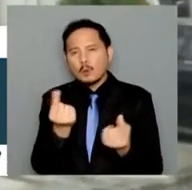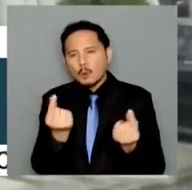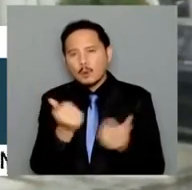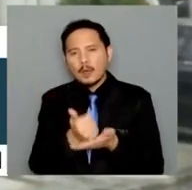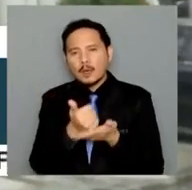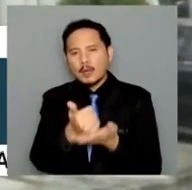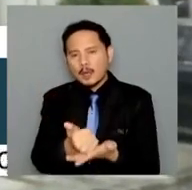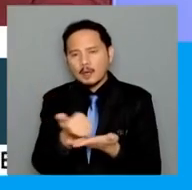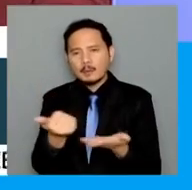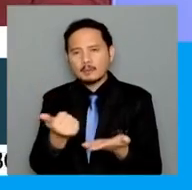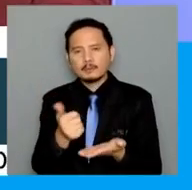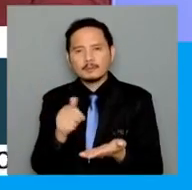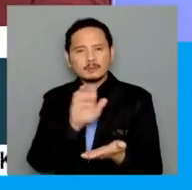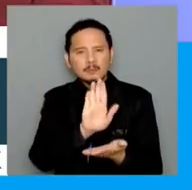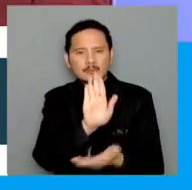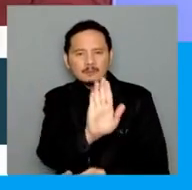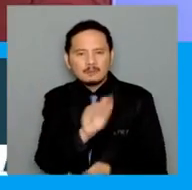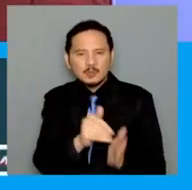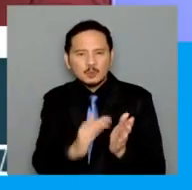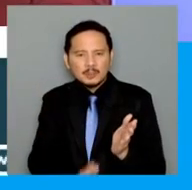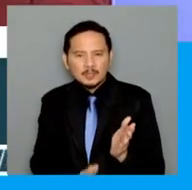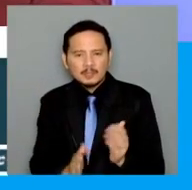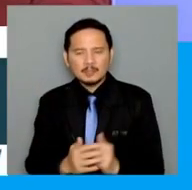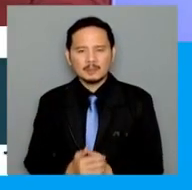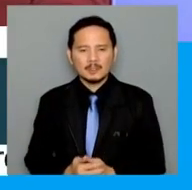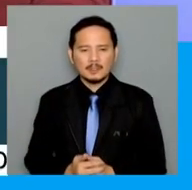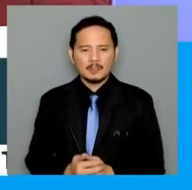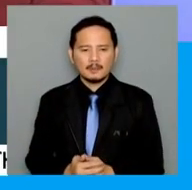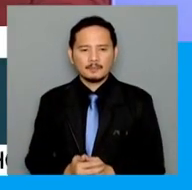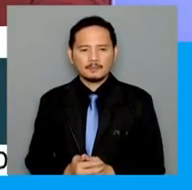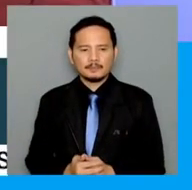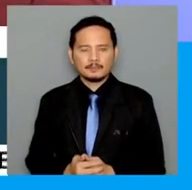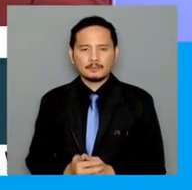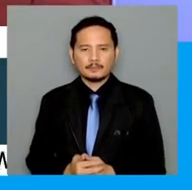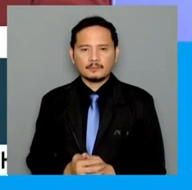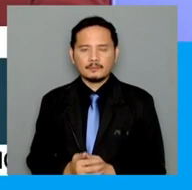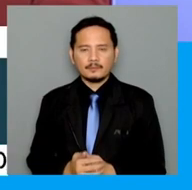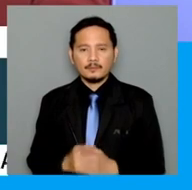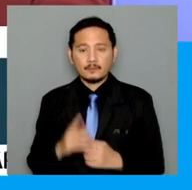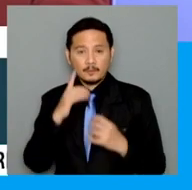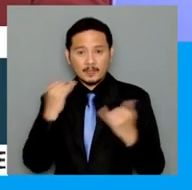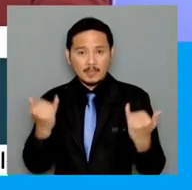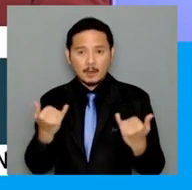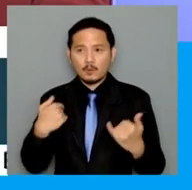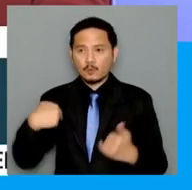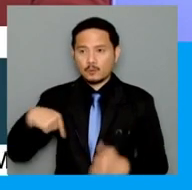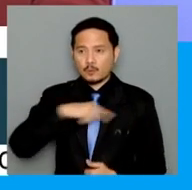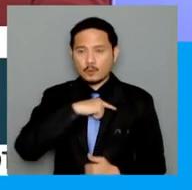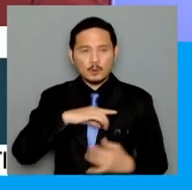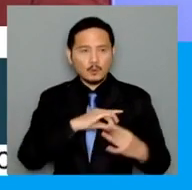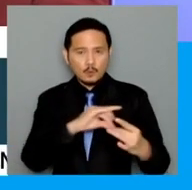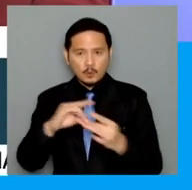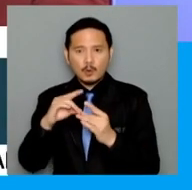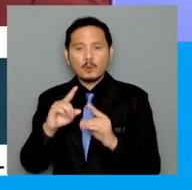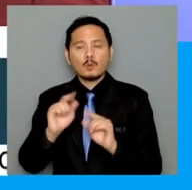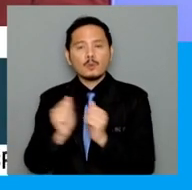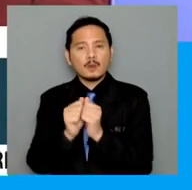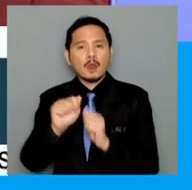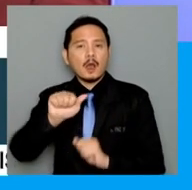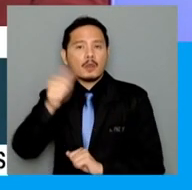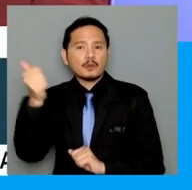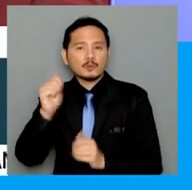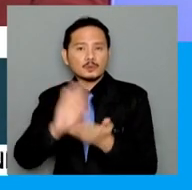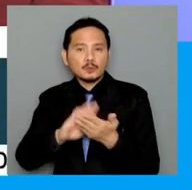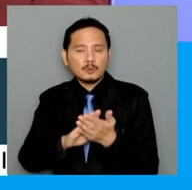estudyante na apektado. Kami po ngayon ay magtatry na lang makipag-coordinate. Sana po may mga ganyang private schools pa na lalapit para masabi sa atin